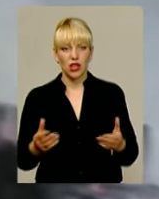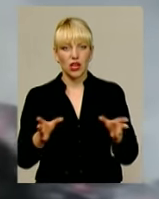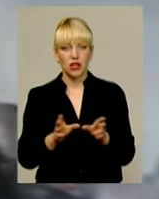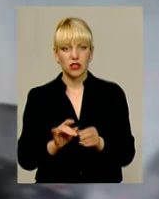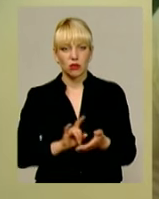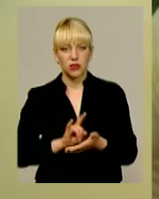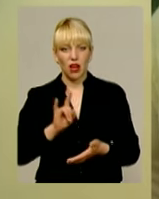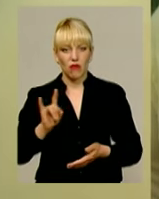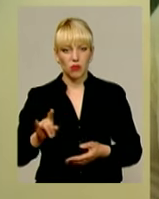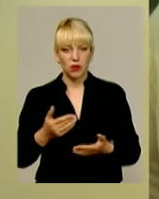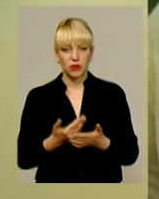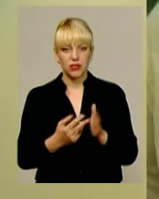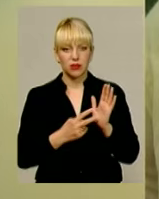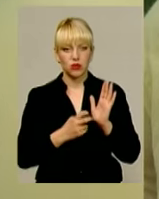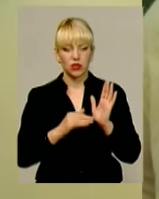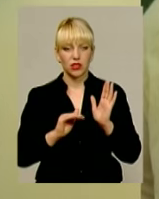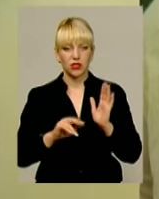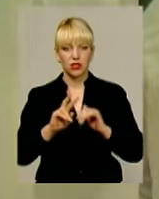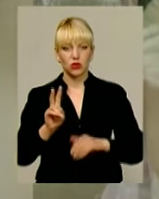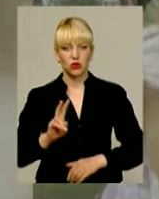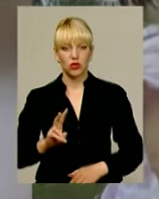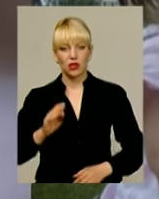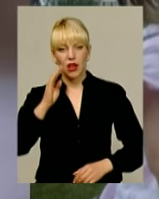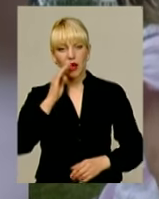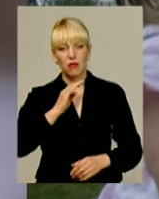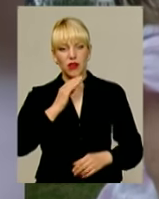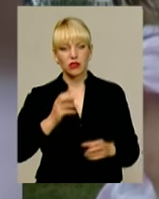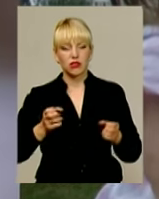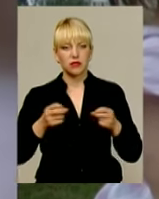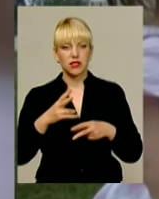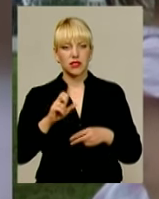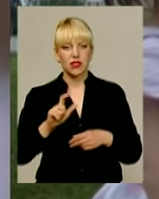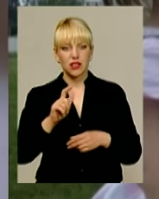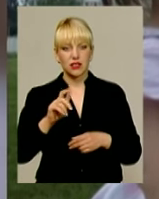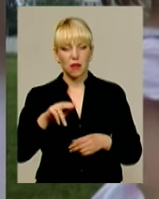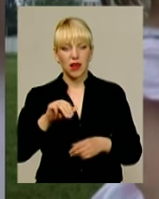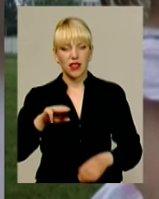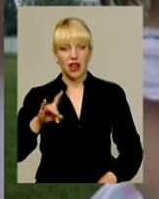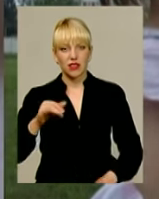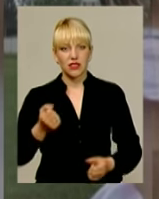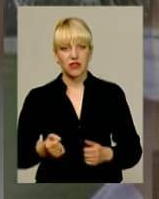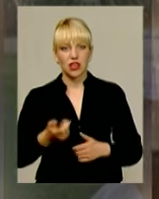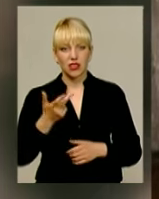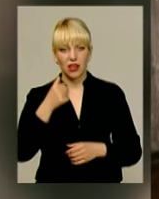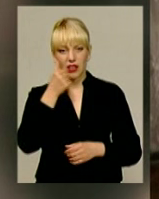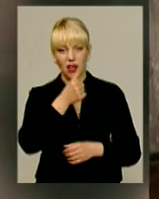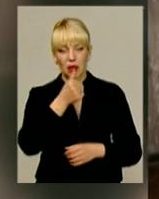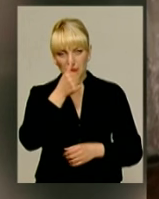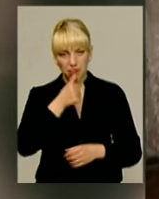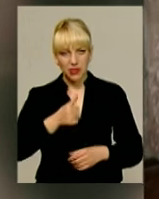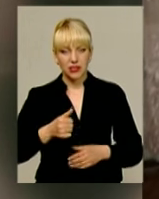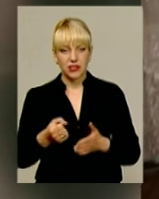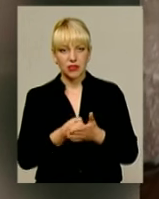авіаперельотом близько 700 тисяч доларів. Батько спецпризначення Петро Петриківський вже кілька місяців поспіль оббиває